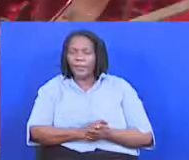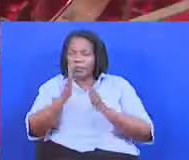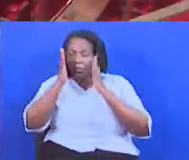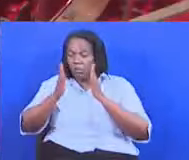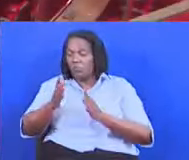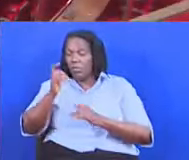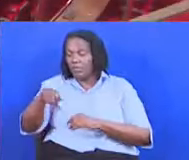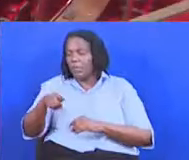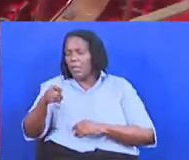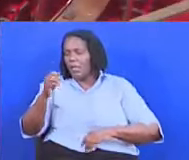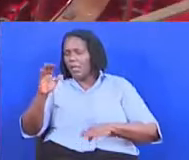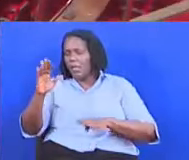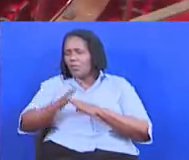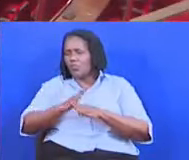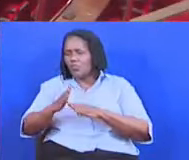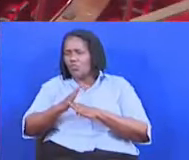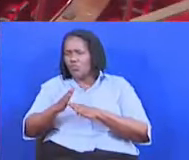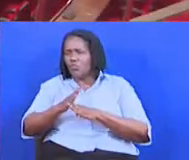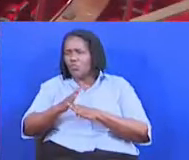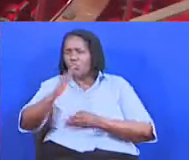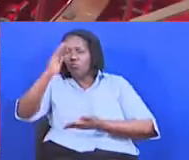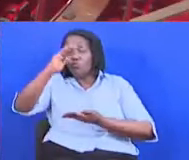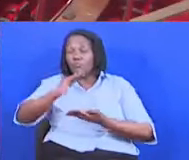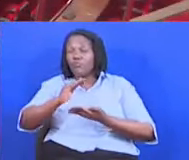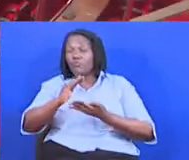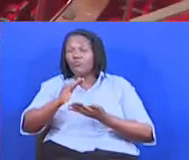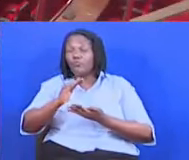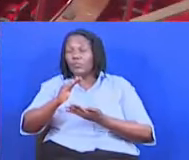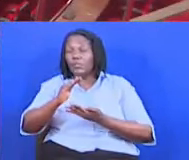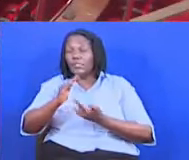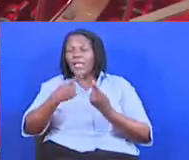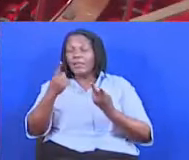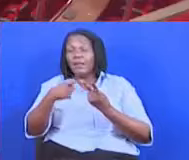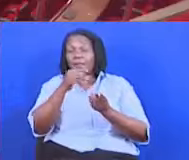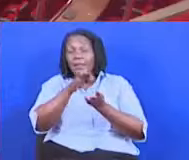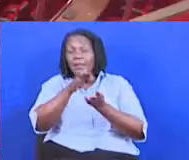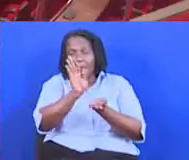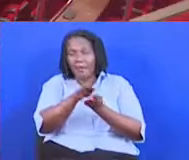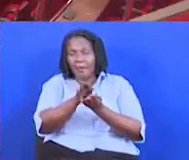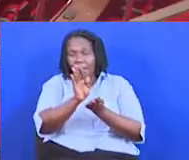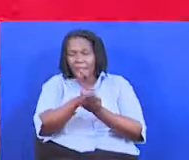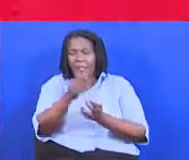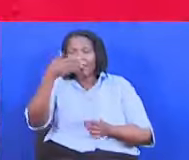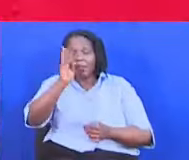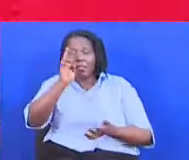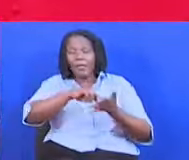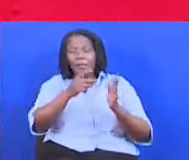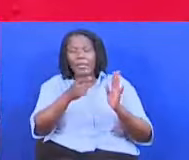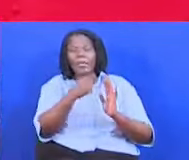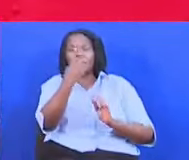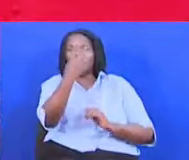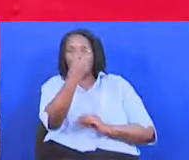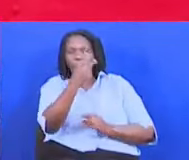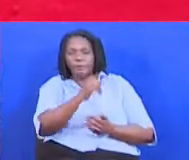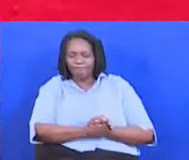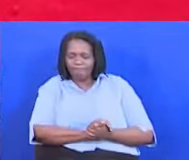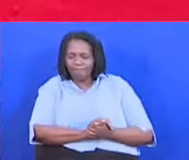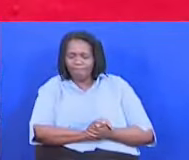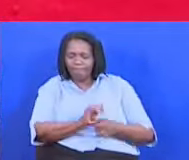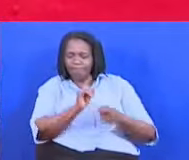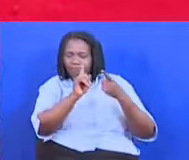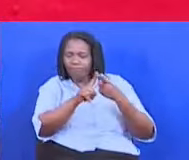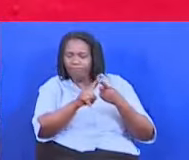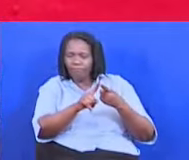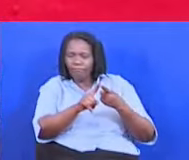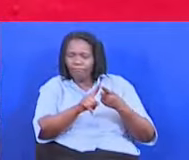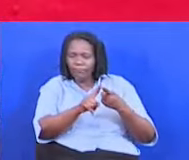kuhusiana na hili la kuwavua, wizara ina mikakati ya aina mbili. Mkakati wa kwanza ni kufanya